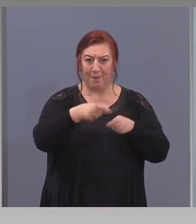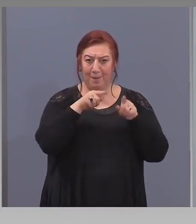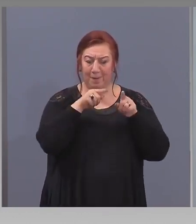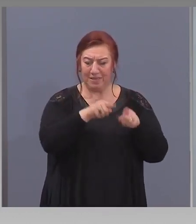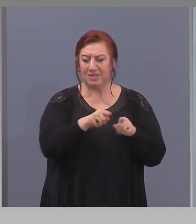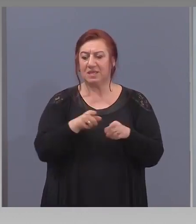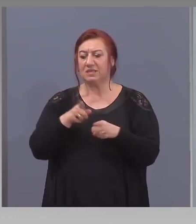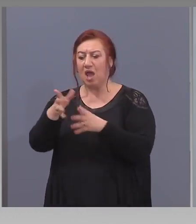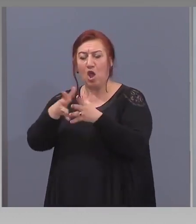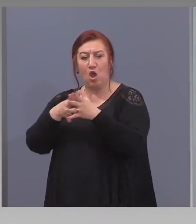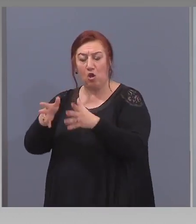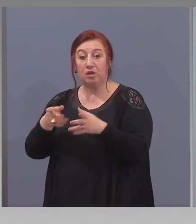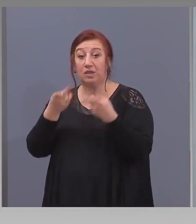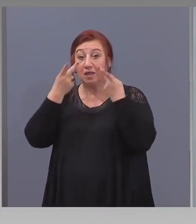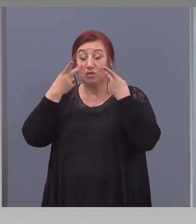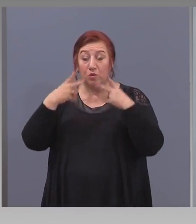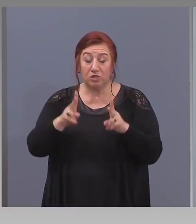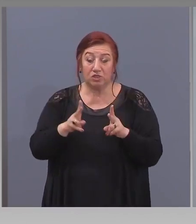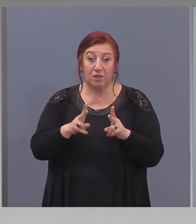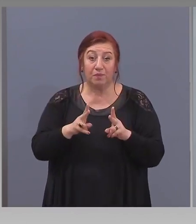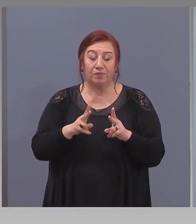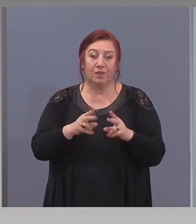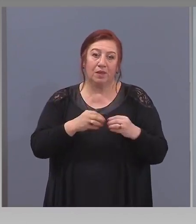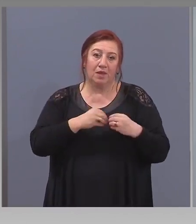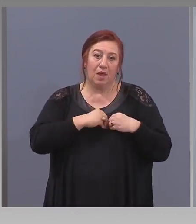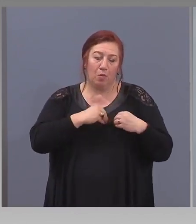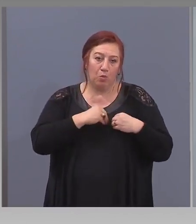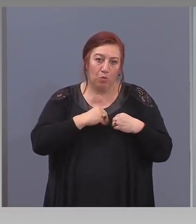обръщаме. Повярвайте,